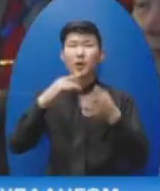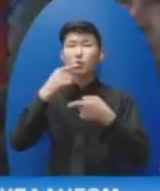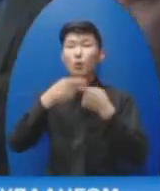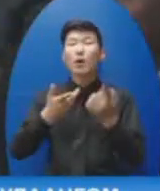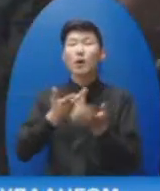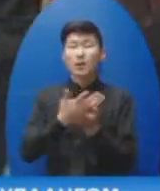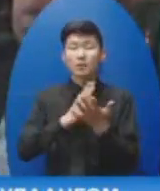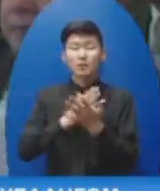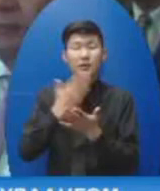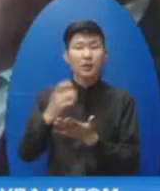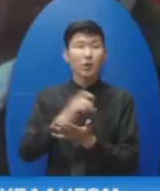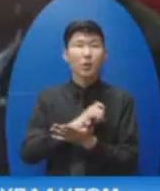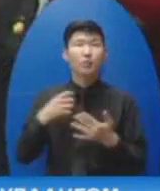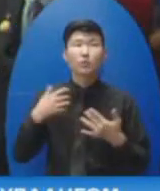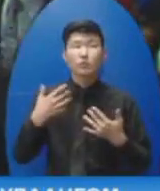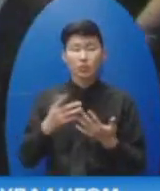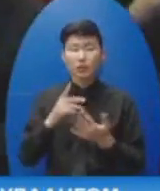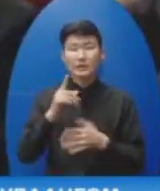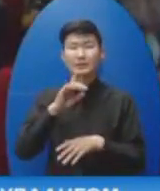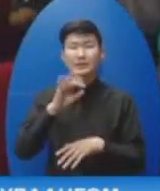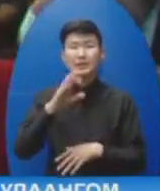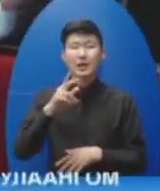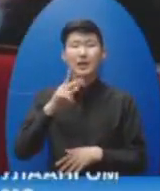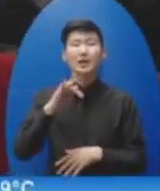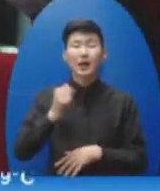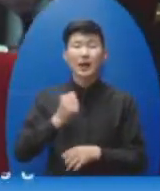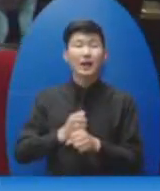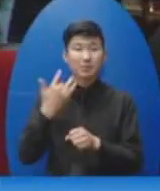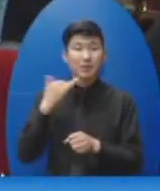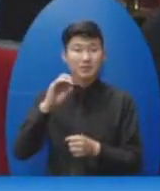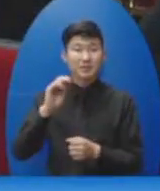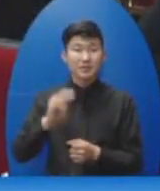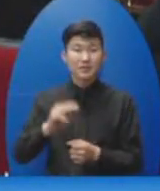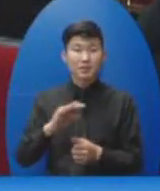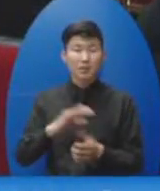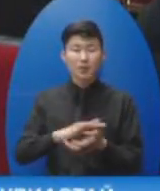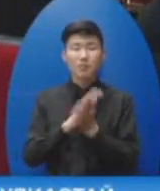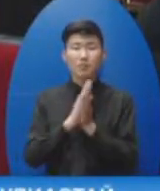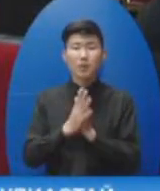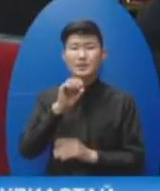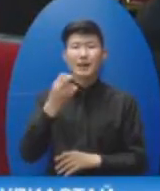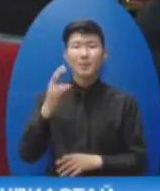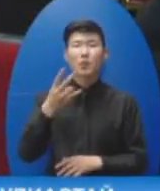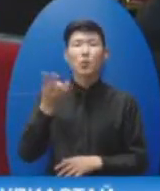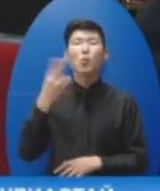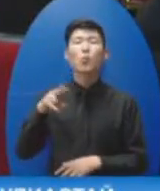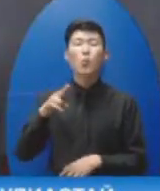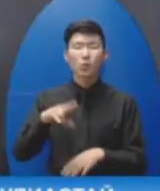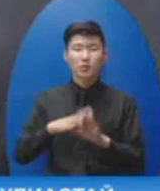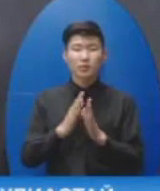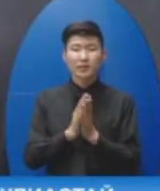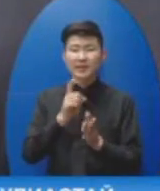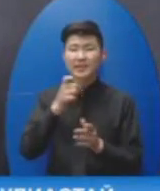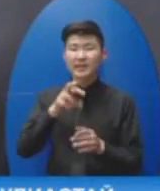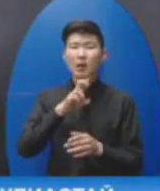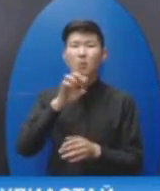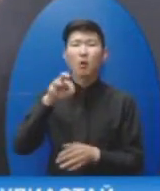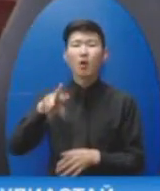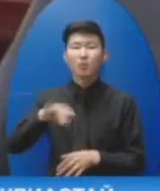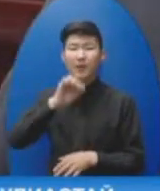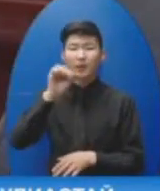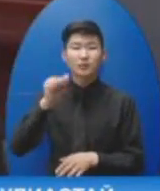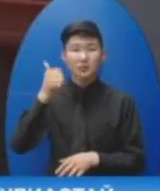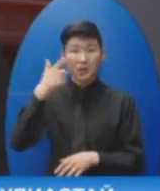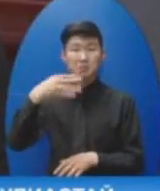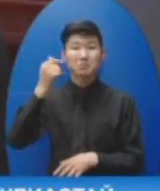Таны хувьд хэм бол орны хувийн засаг даргаар ажиллаж байсан. А тэр тусмаа замын үеийн нөхцөл байдал ч гэдэг юм уу тийм хилийн бомбуудын асуудалтай маш сайн мэддэг.